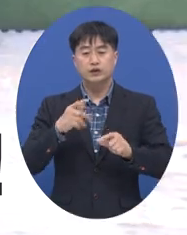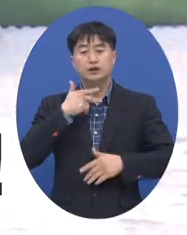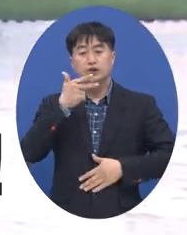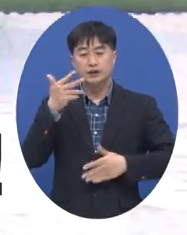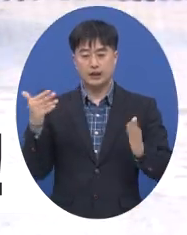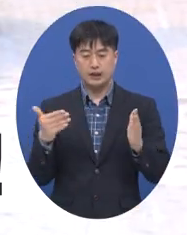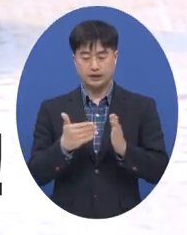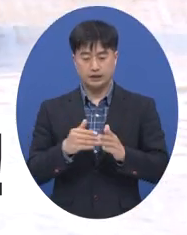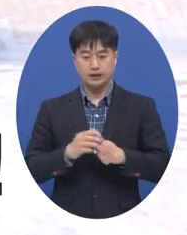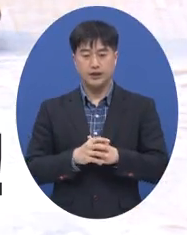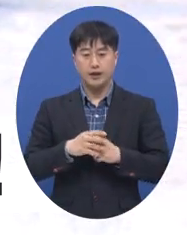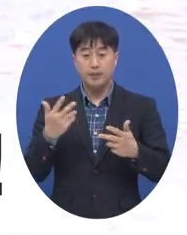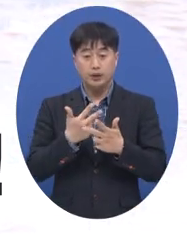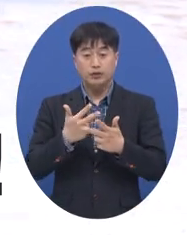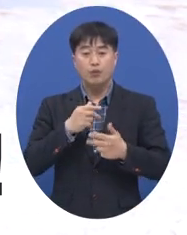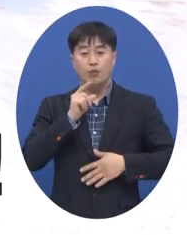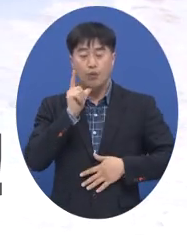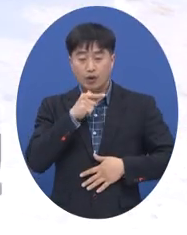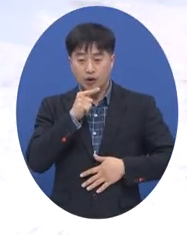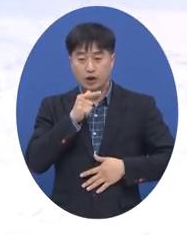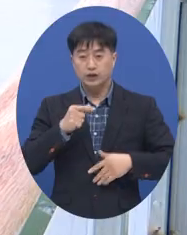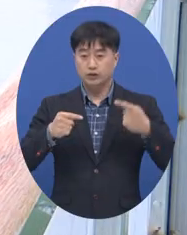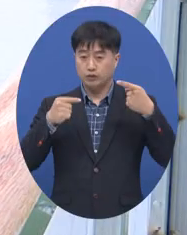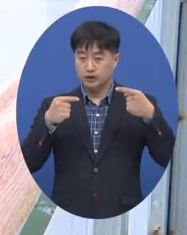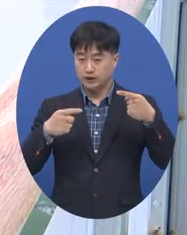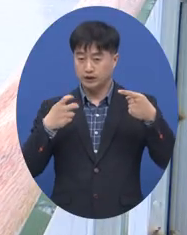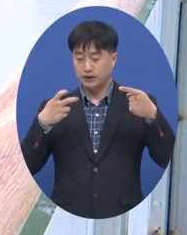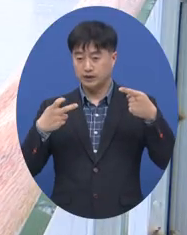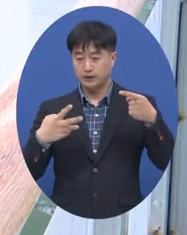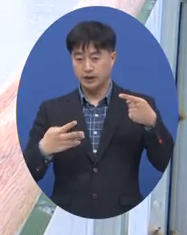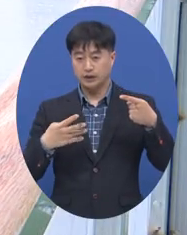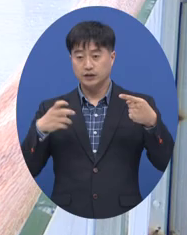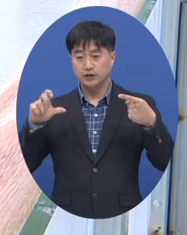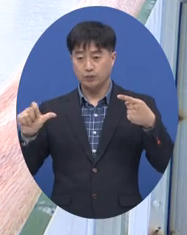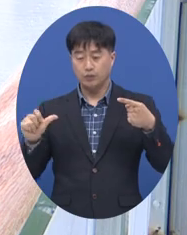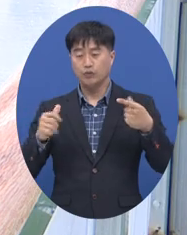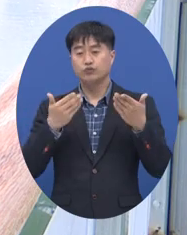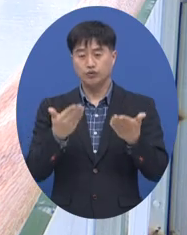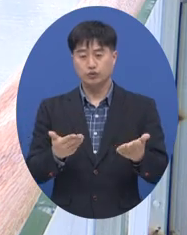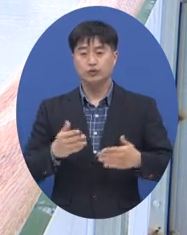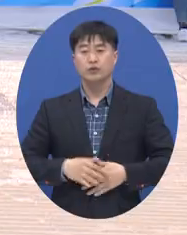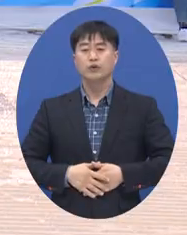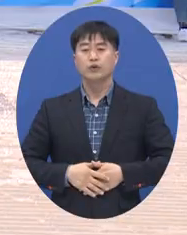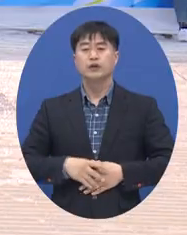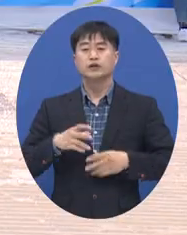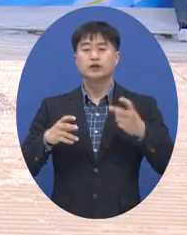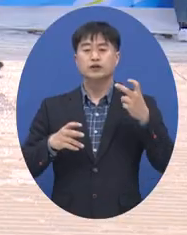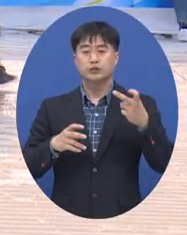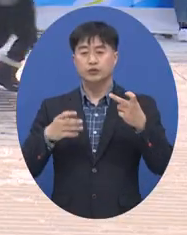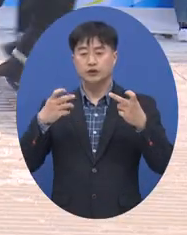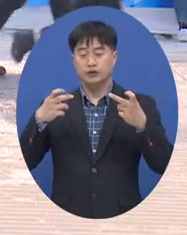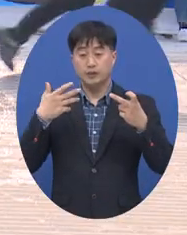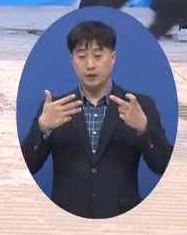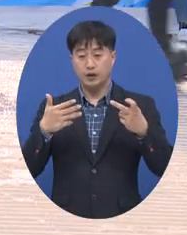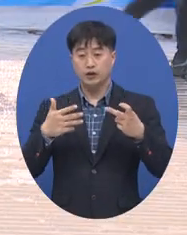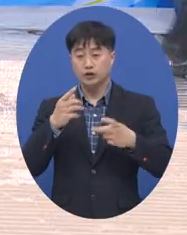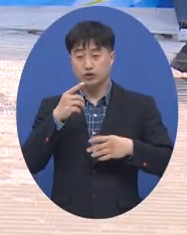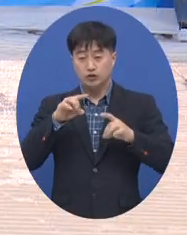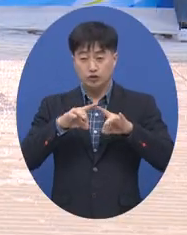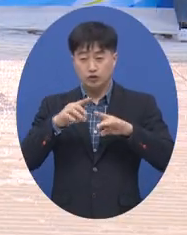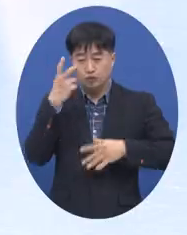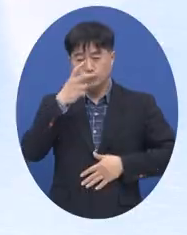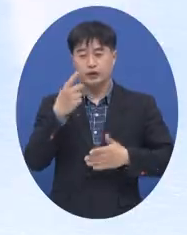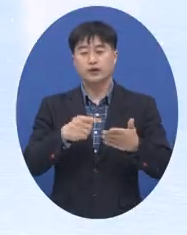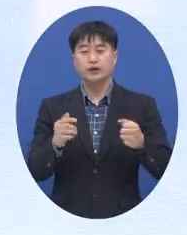운영됩니다. 매주 월요일과 설 연휴인 내년 1월 24일과 25일은 휴무이며, 12월 28일은 청사 전기